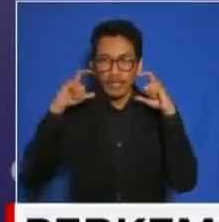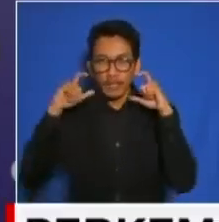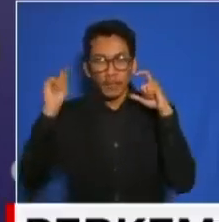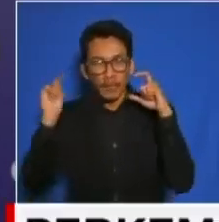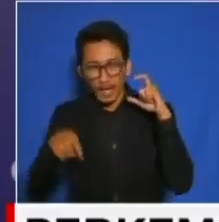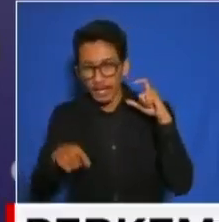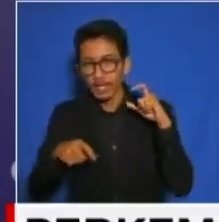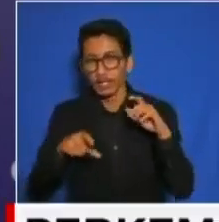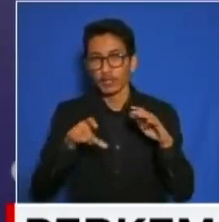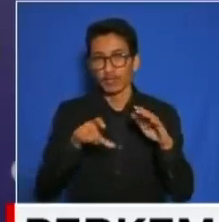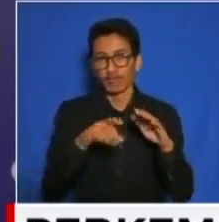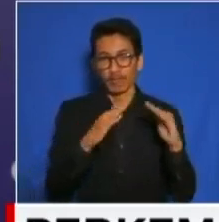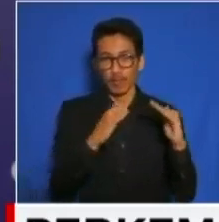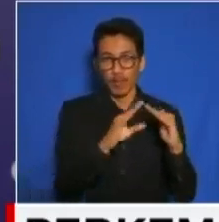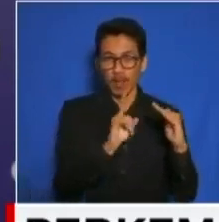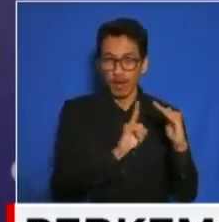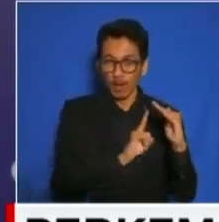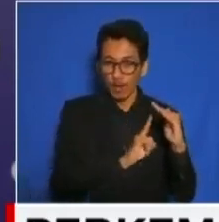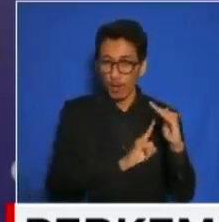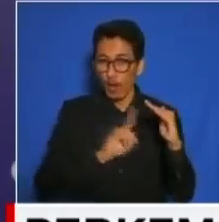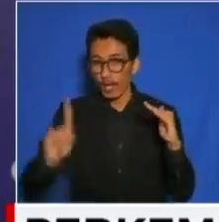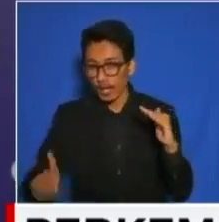Setiap kali keluar rumah, pakai masker.